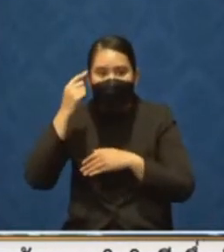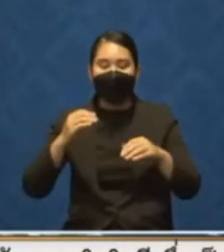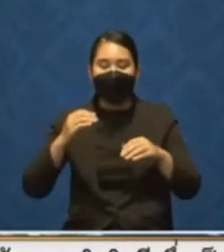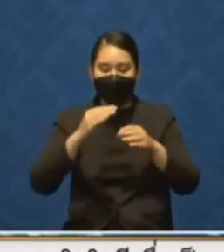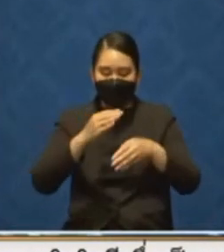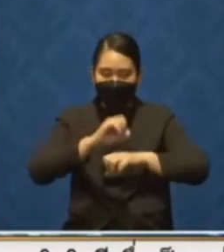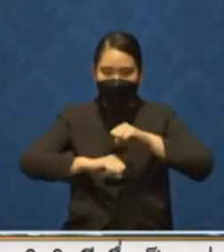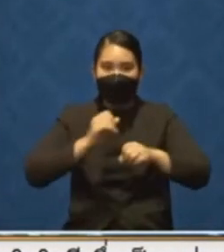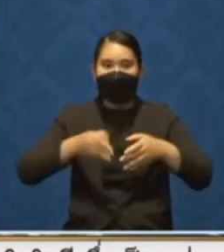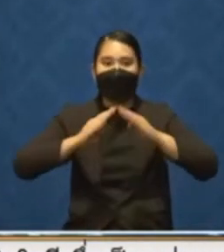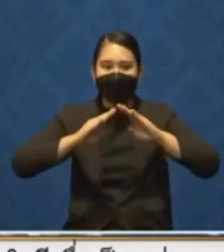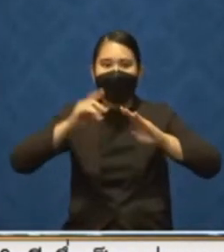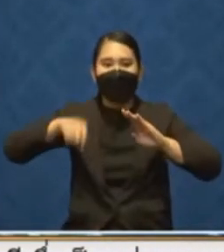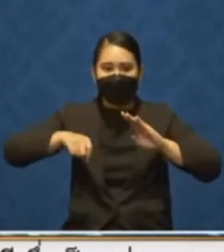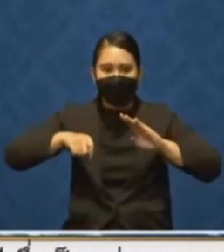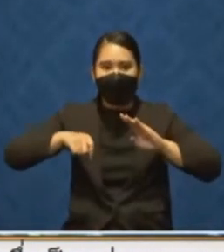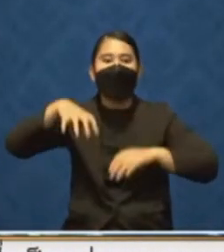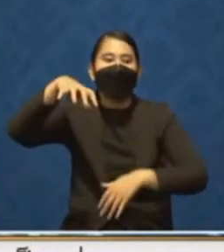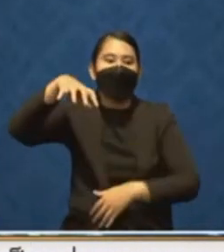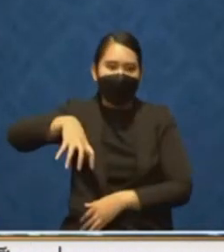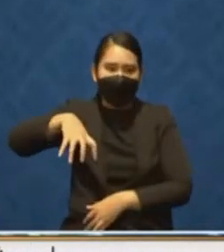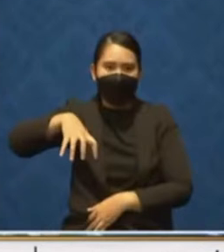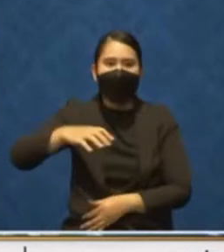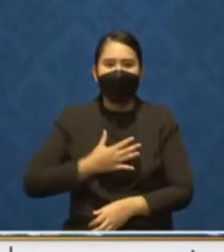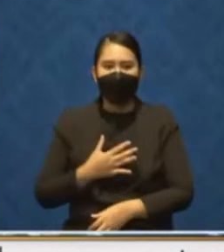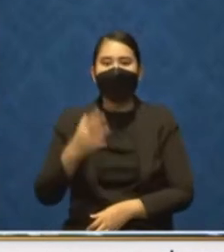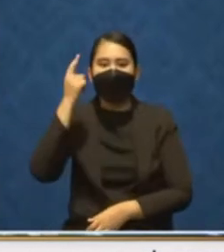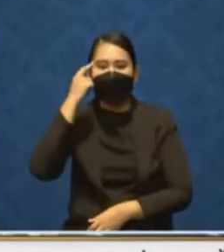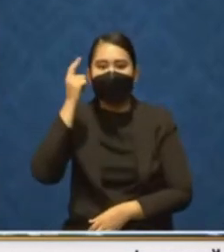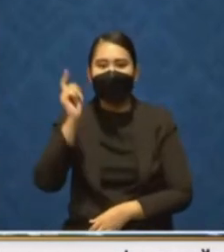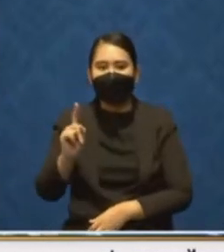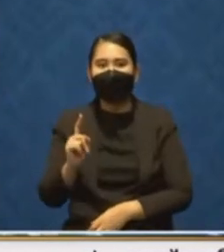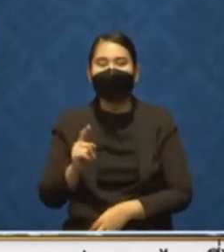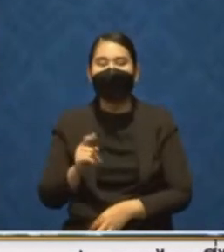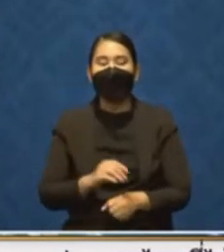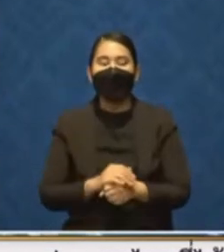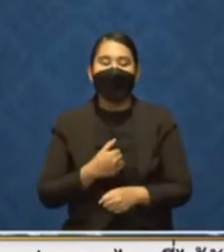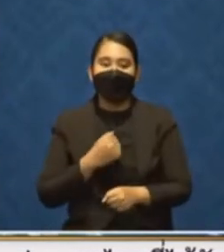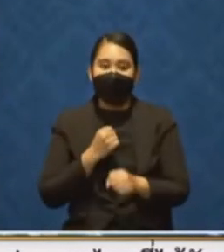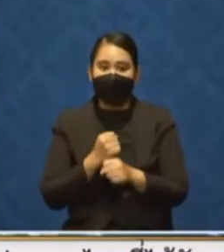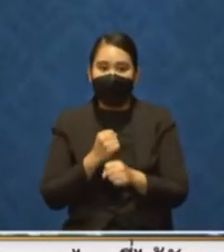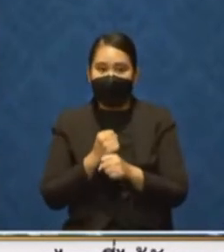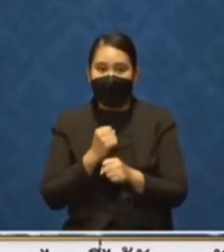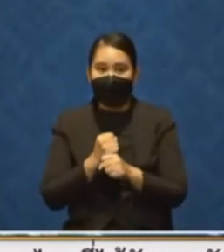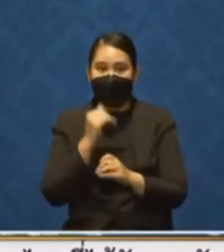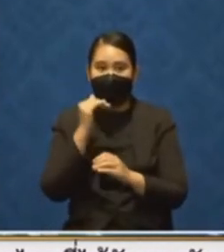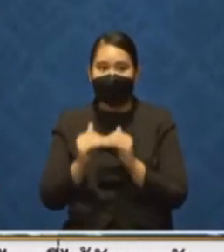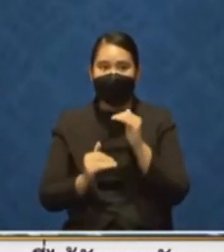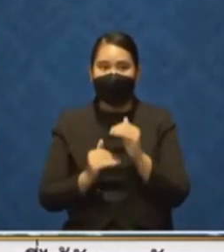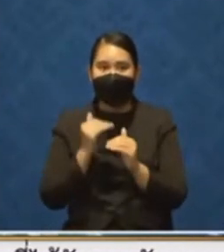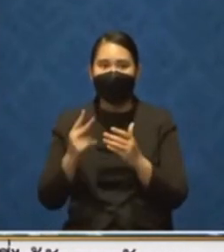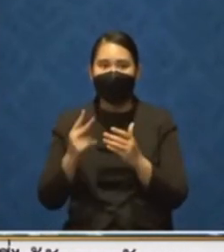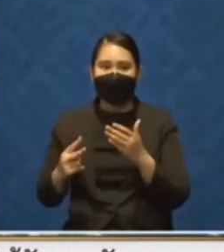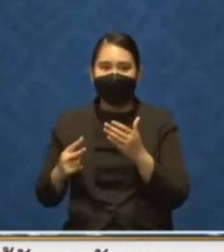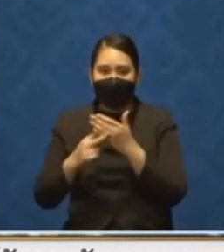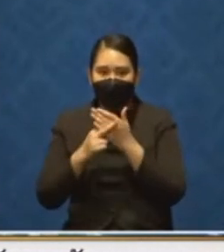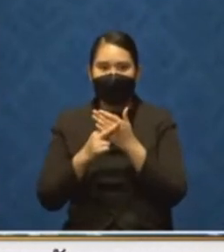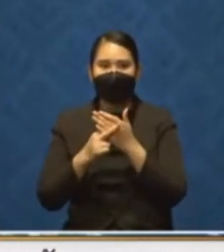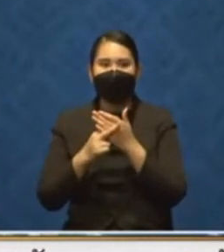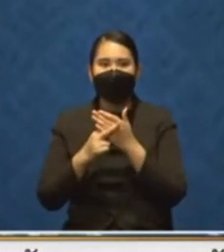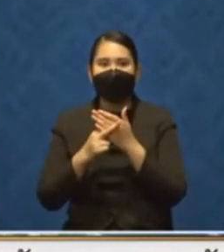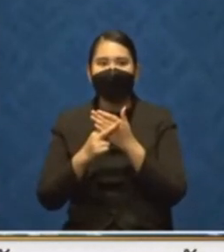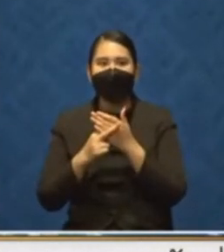เรื่องเรือตรงนั้นก็จะทำไปนะครับผมคิดว่าในเมื่อเรามีกี่มากในการทำหรือทำไปแล้วกันเด้อแต่บางอย่างมันก็ไม่ใช่